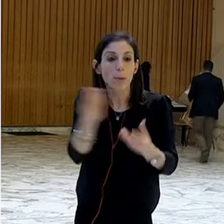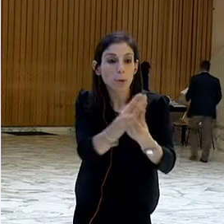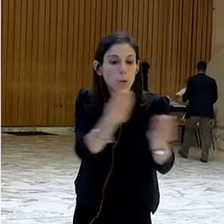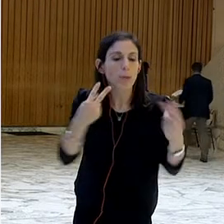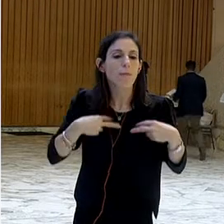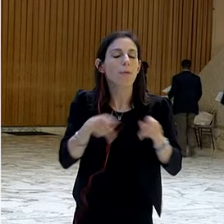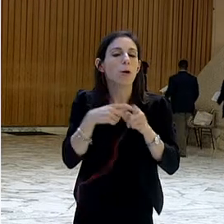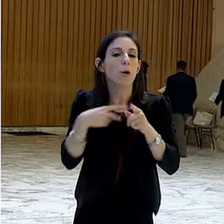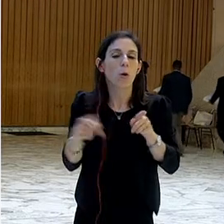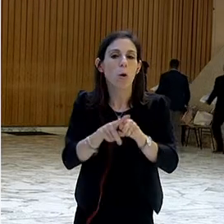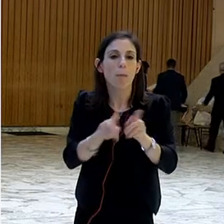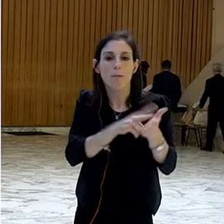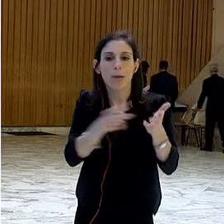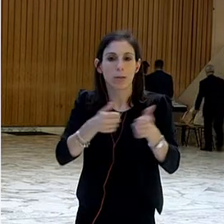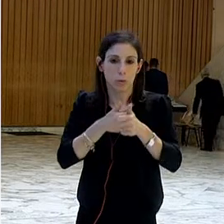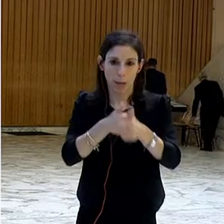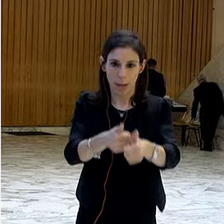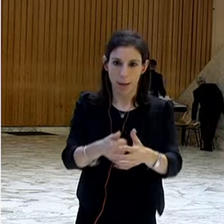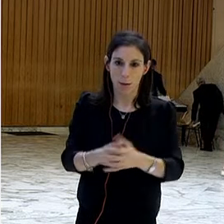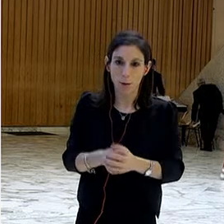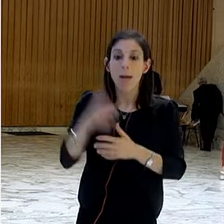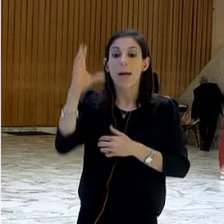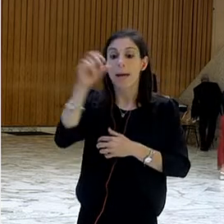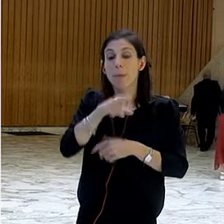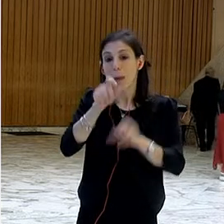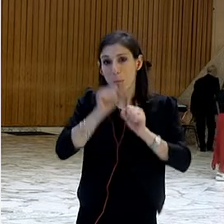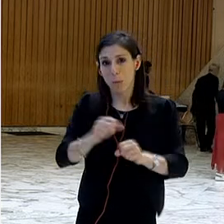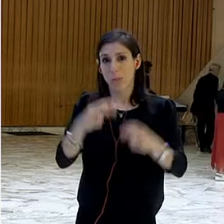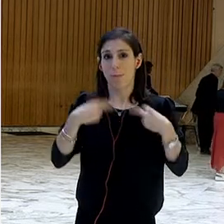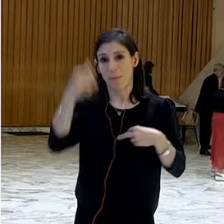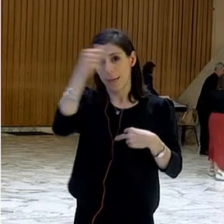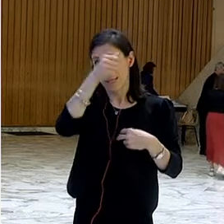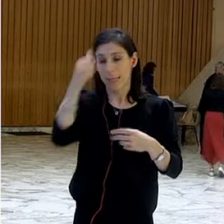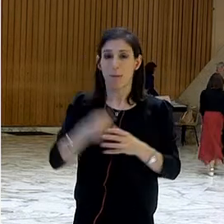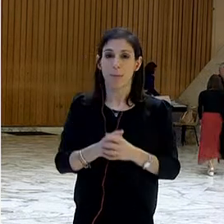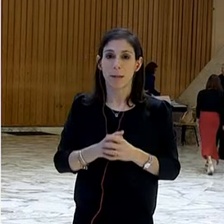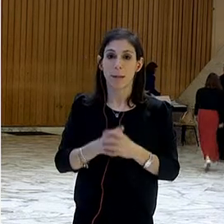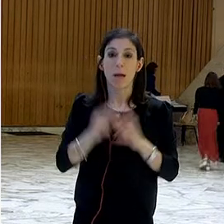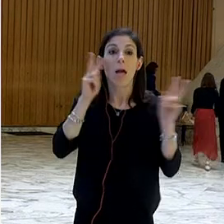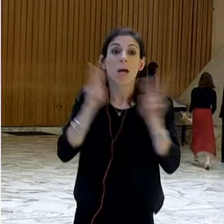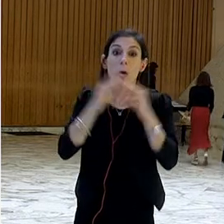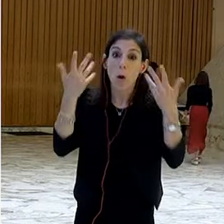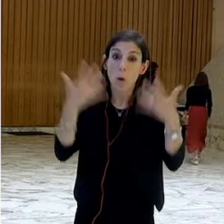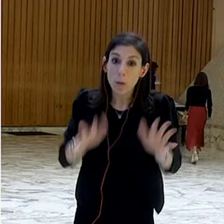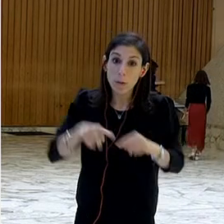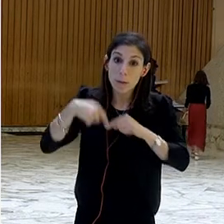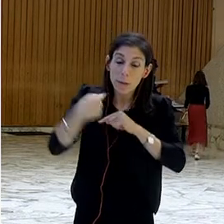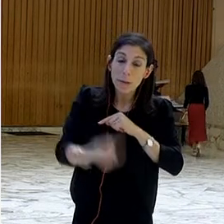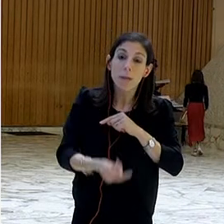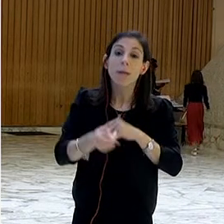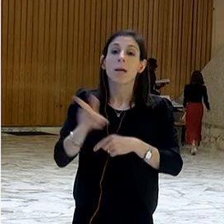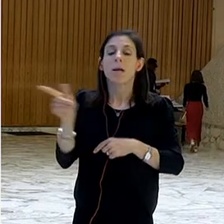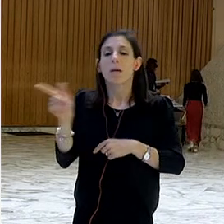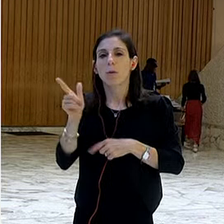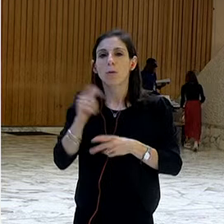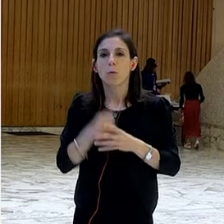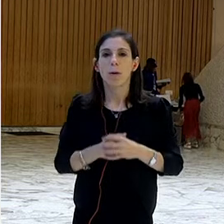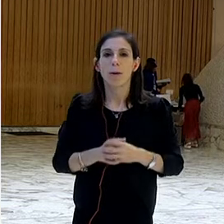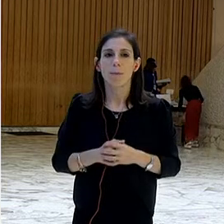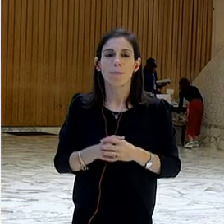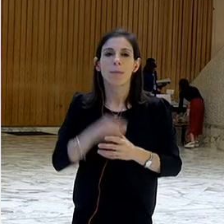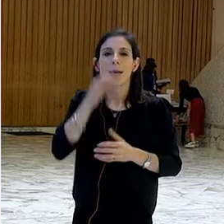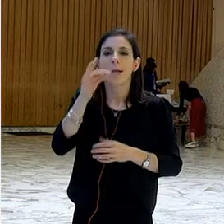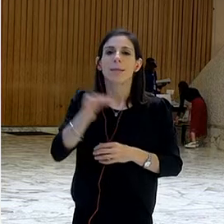c'est possible. Après ces rencontres, nous sommes toujours rentrés évangélisés, plus qu'avant, et enrichis des expériences des